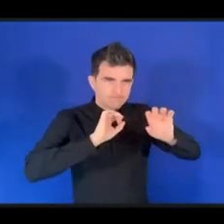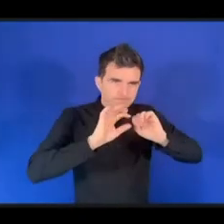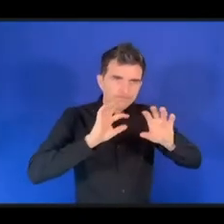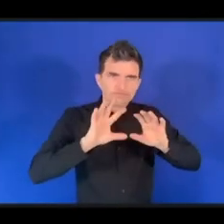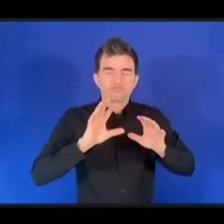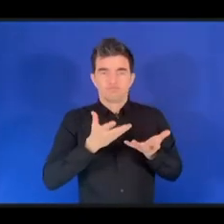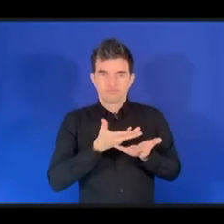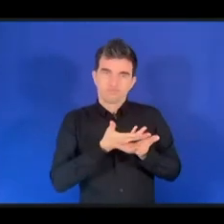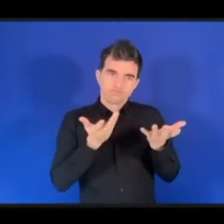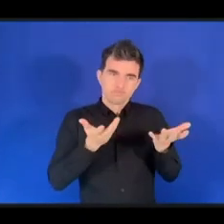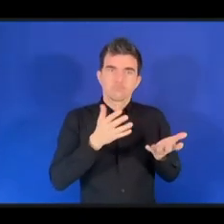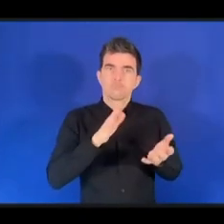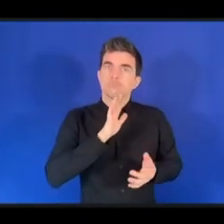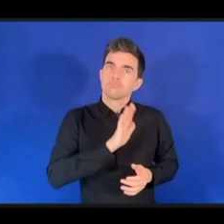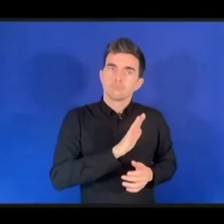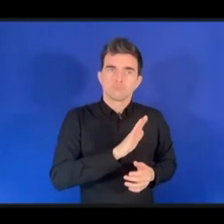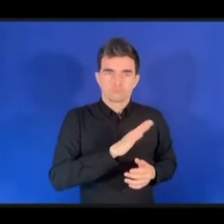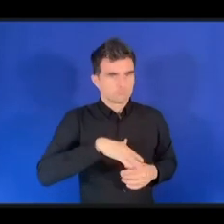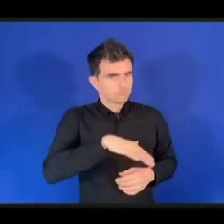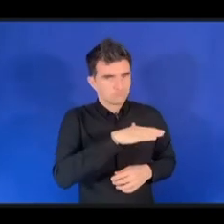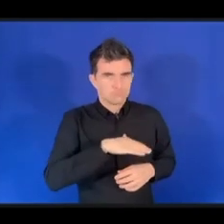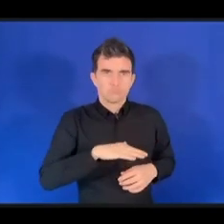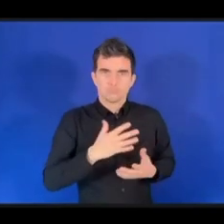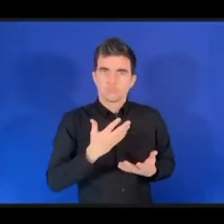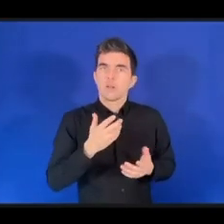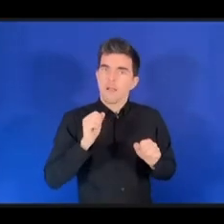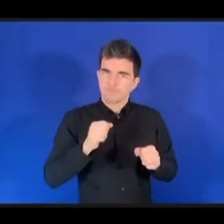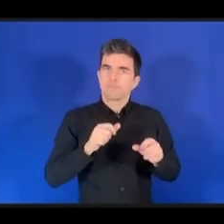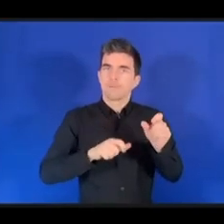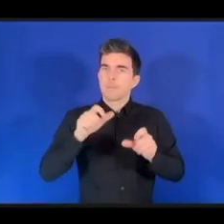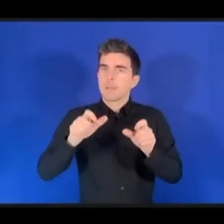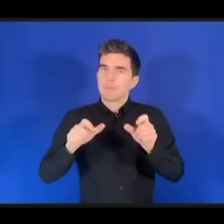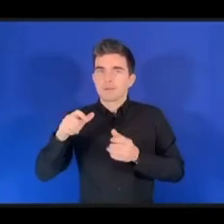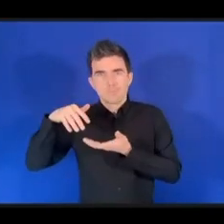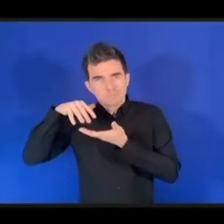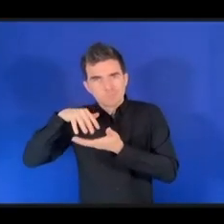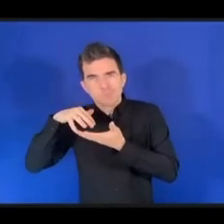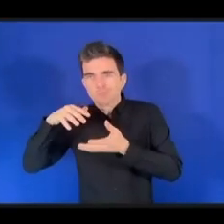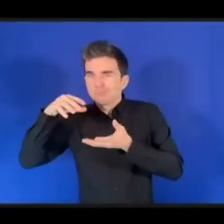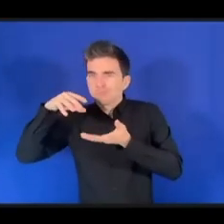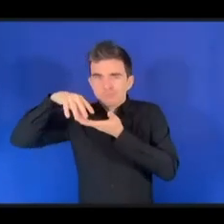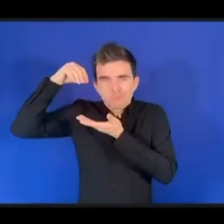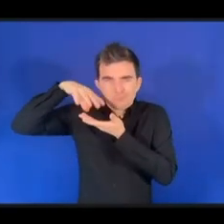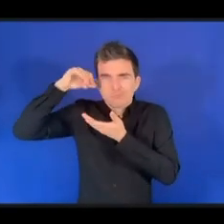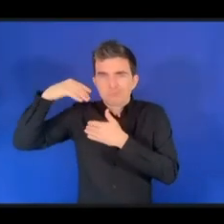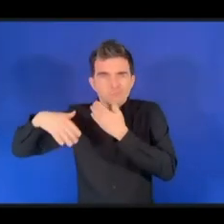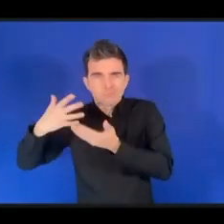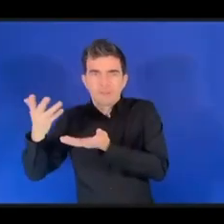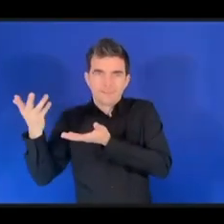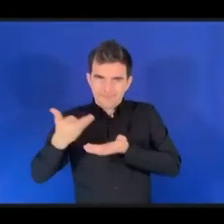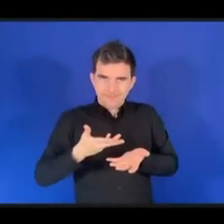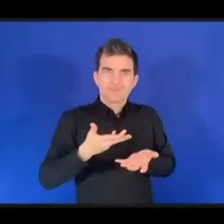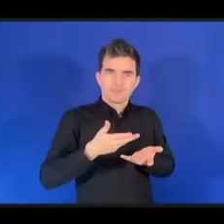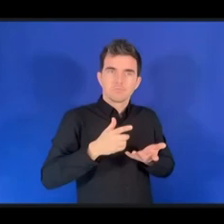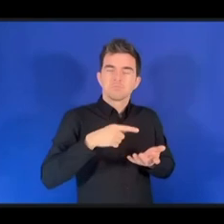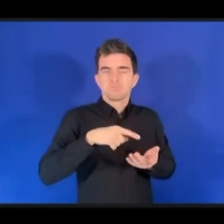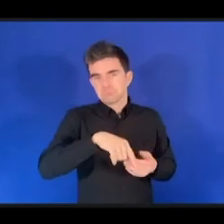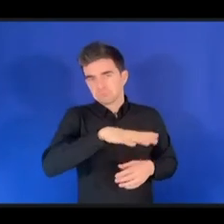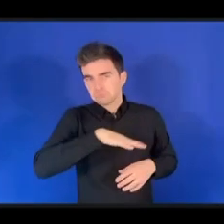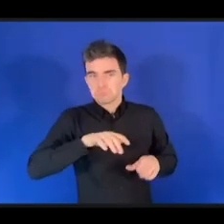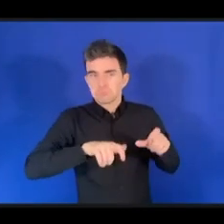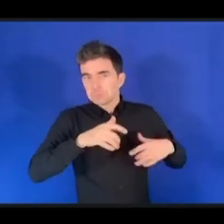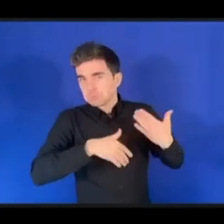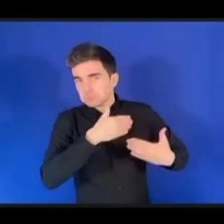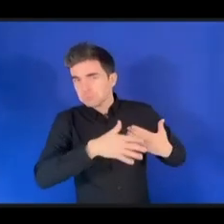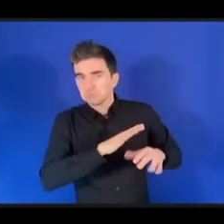الصناعه وايضا الابتكارات اضافه الى غيرها من المنتجات